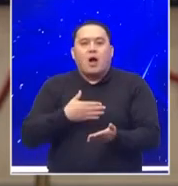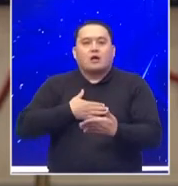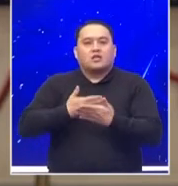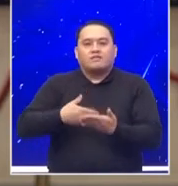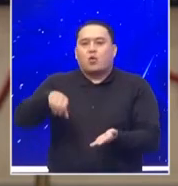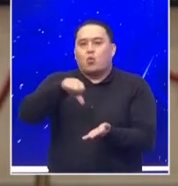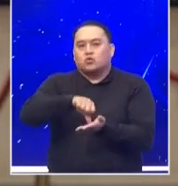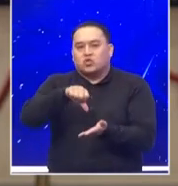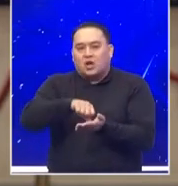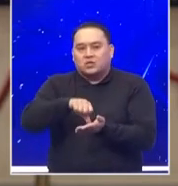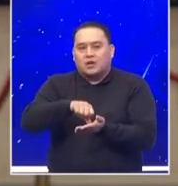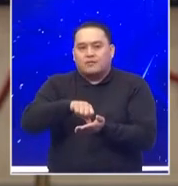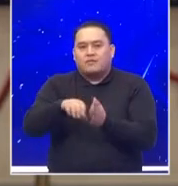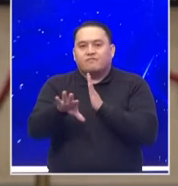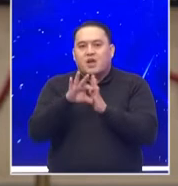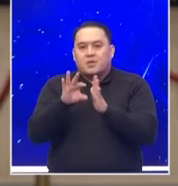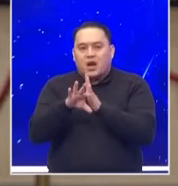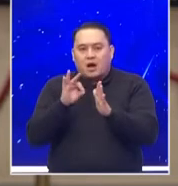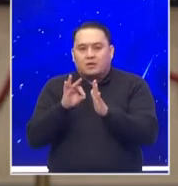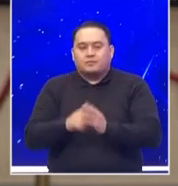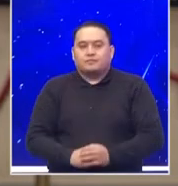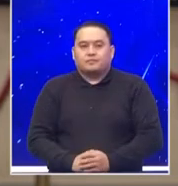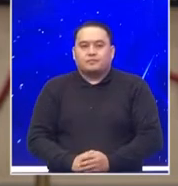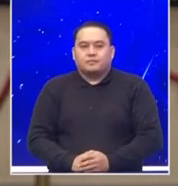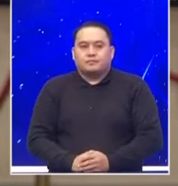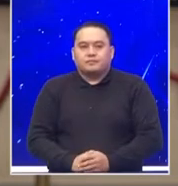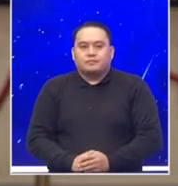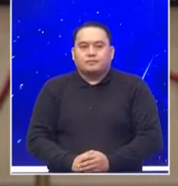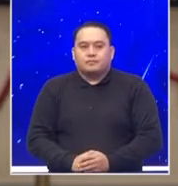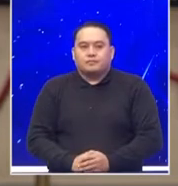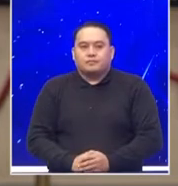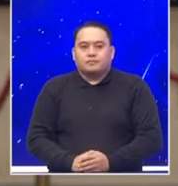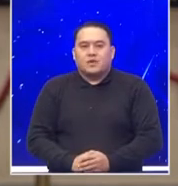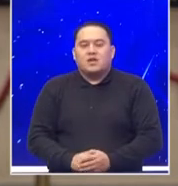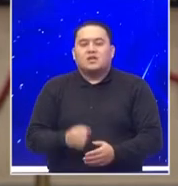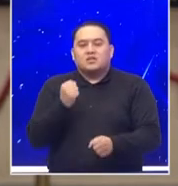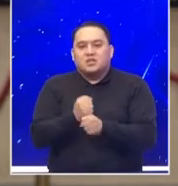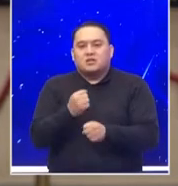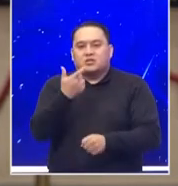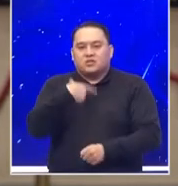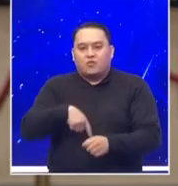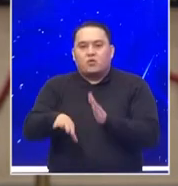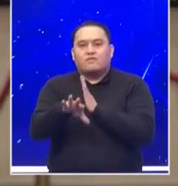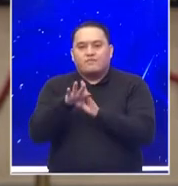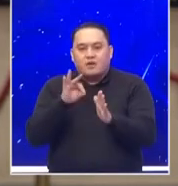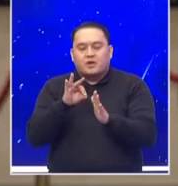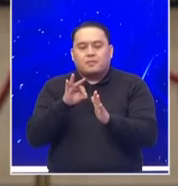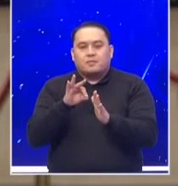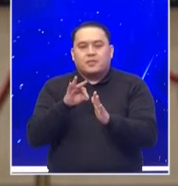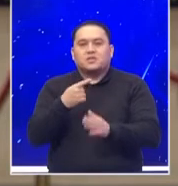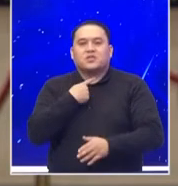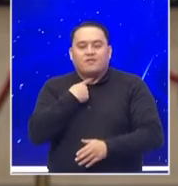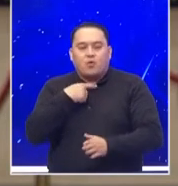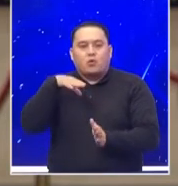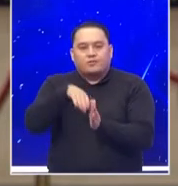участие выборов давайте пойдем и сделаем свой выбор и проголосуем